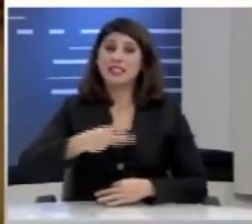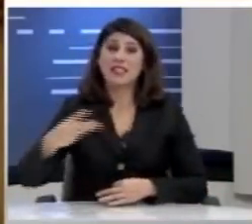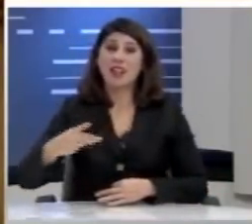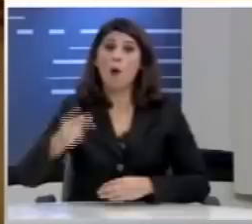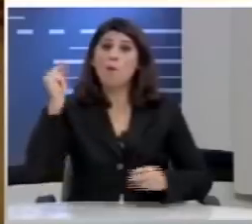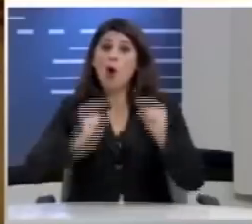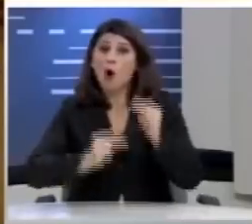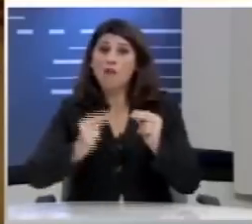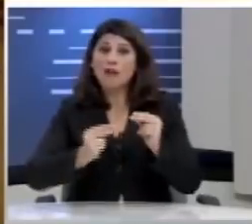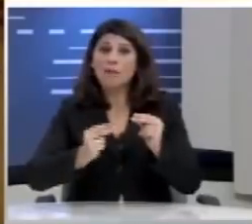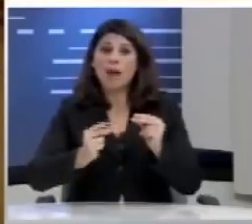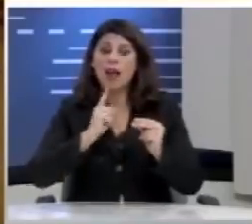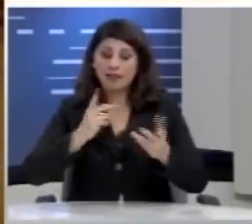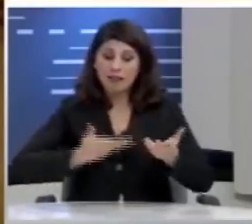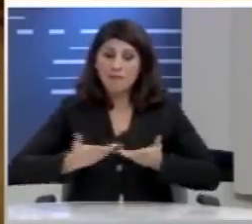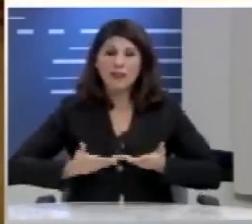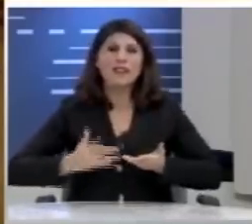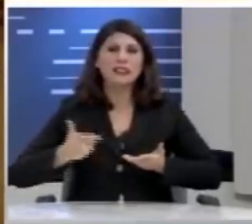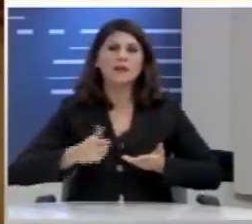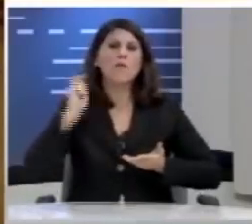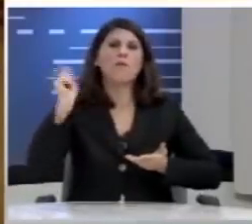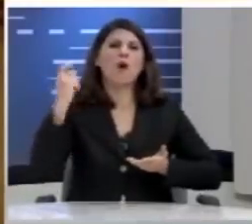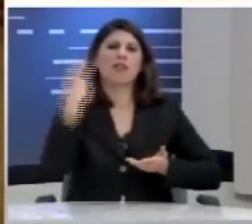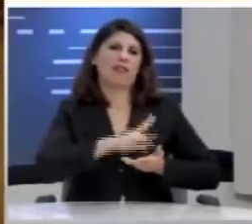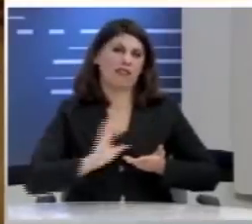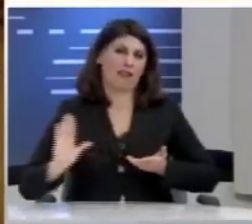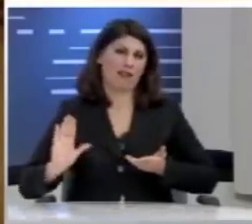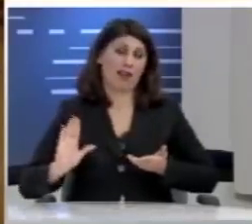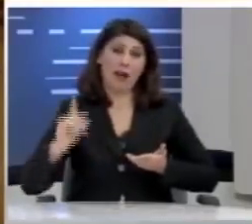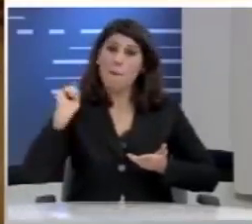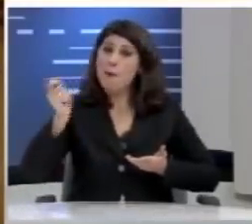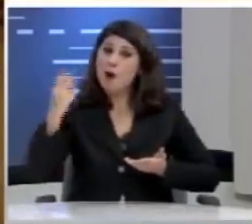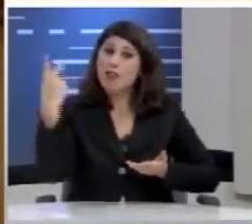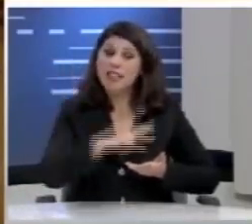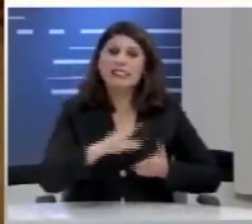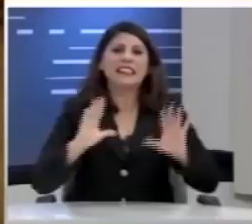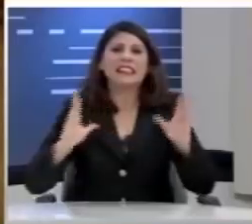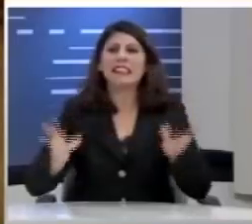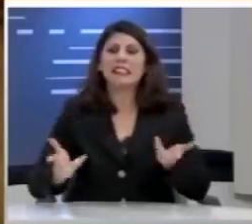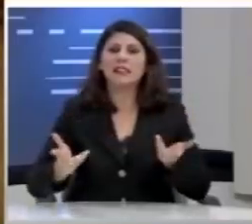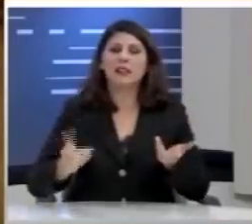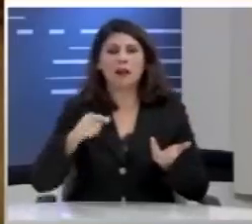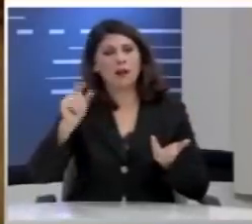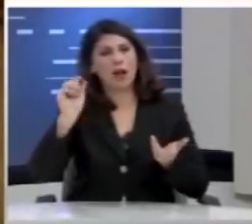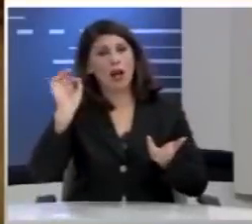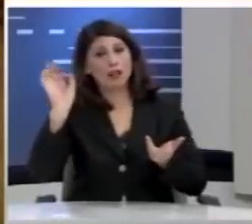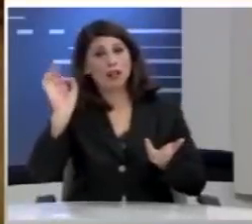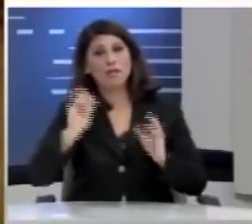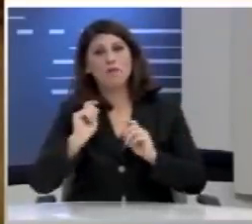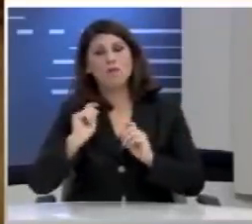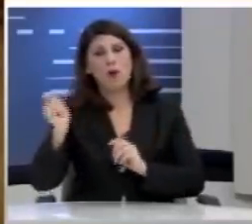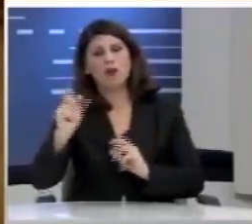τον ελληνικό λαό είναι η ίδια η πολιτική σας, η οποία κινείται στον αστερισμό της πολιτικής της